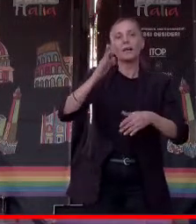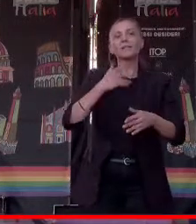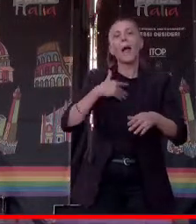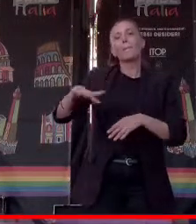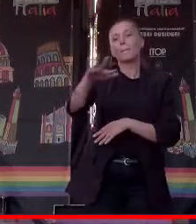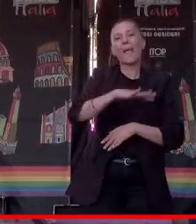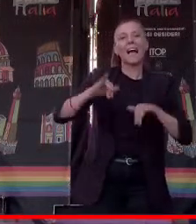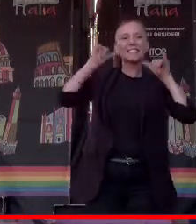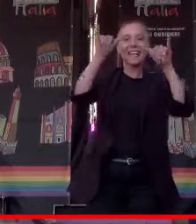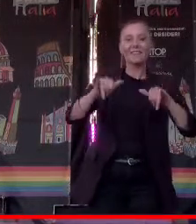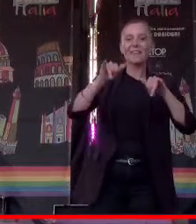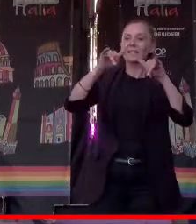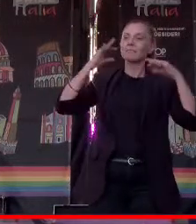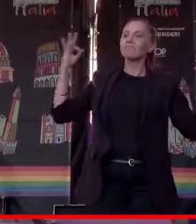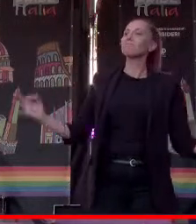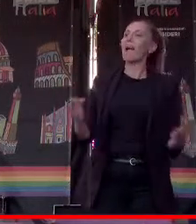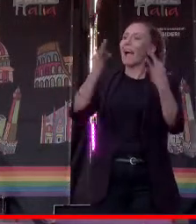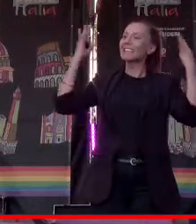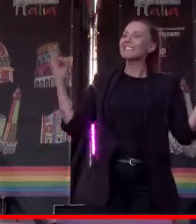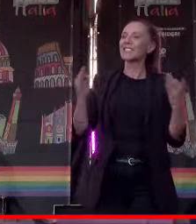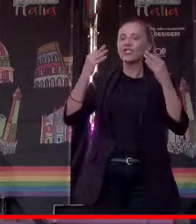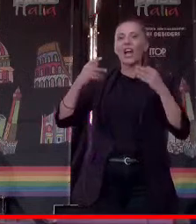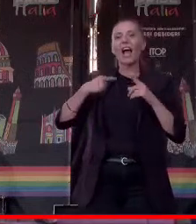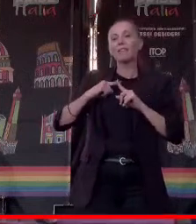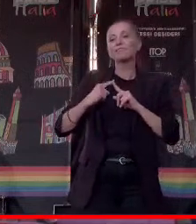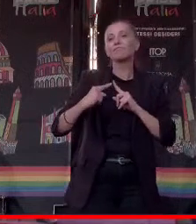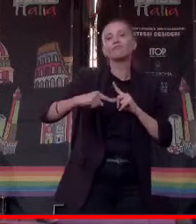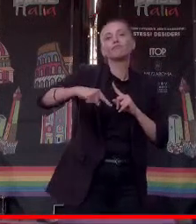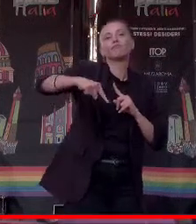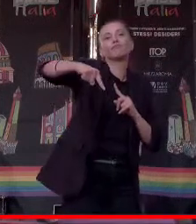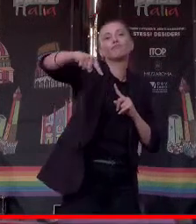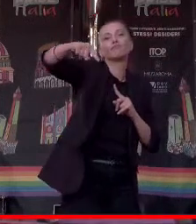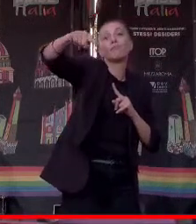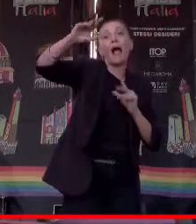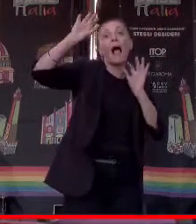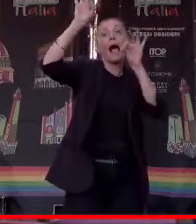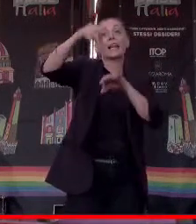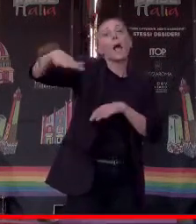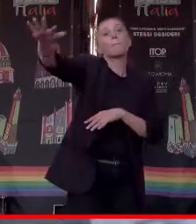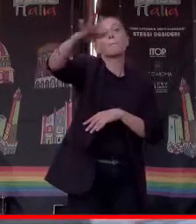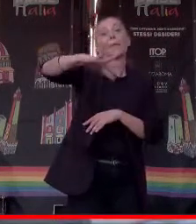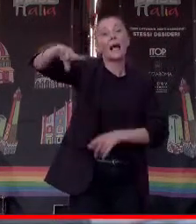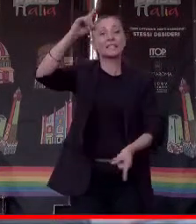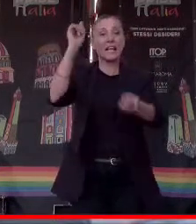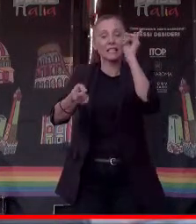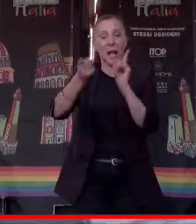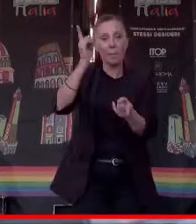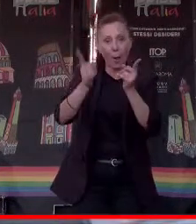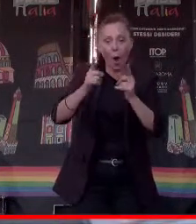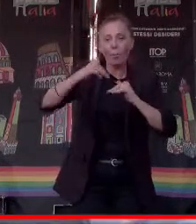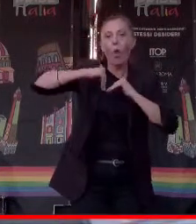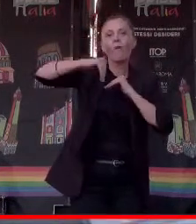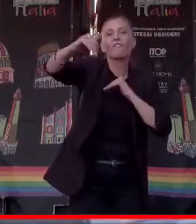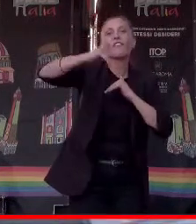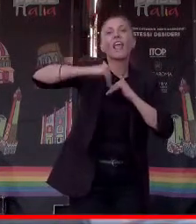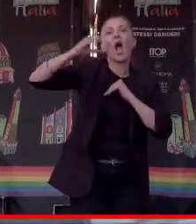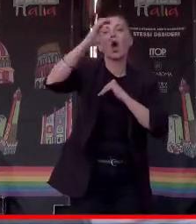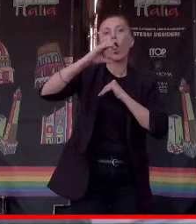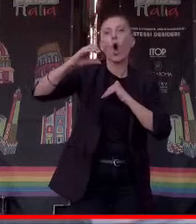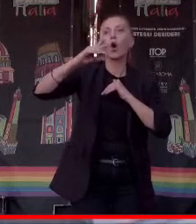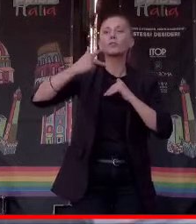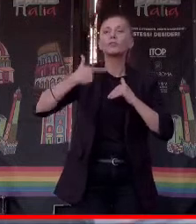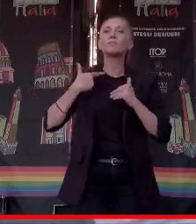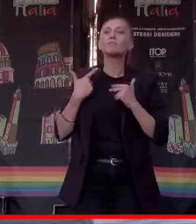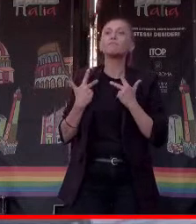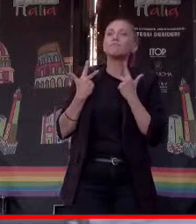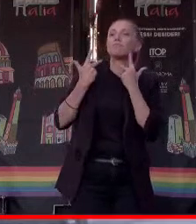Venezia, una passeggiata insieme a noi a Via del Corso per arrivare a Piazza del Popolo e rappresentare, portare i nostri corpi non